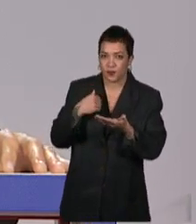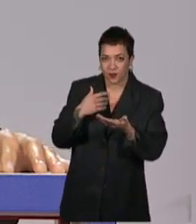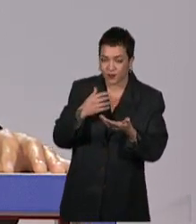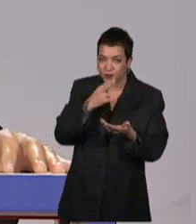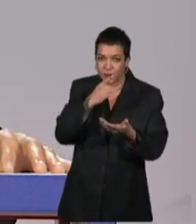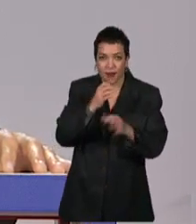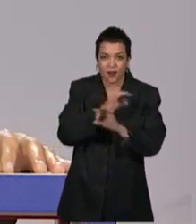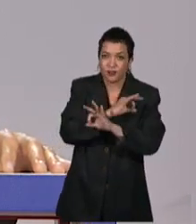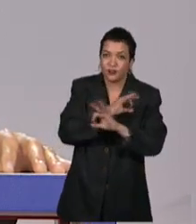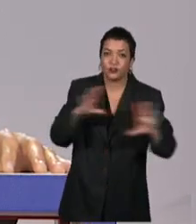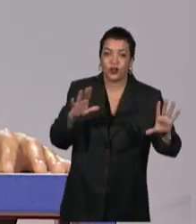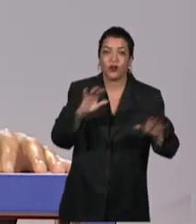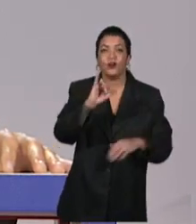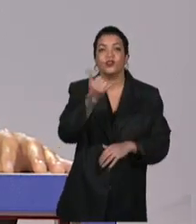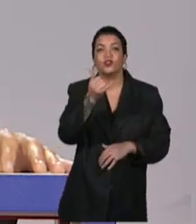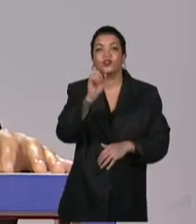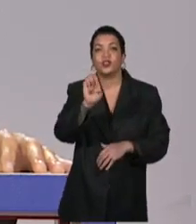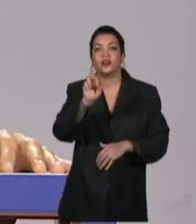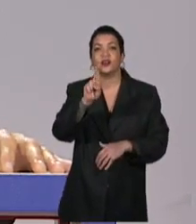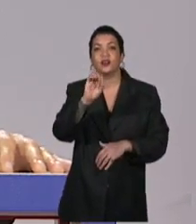l'amour de Jérôme, mon mari,